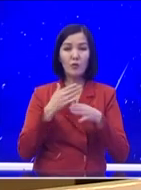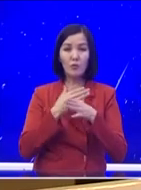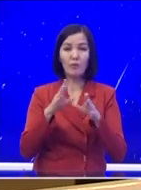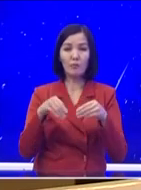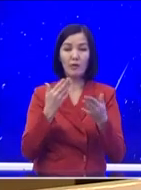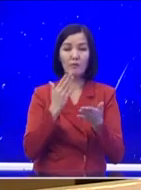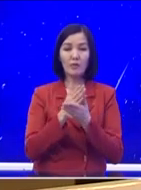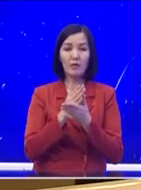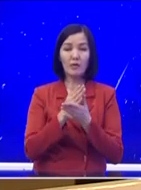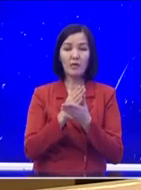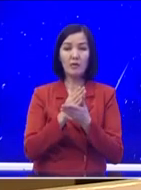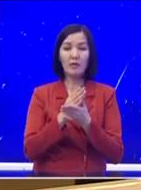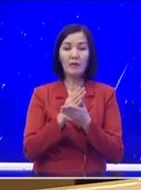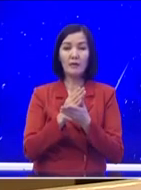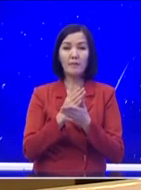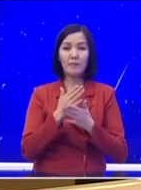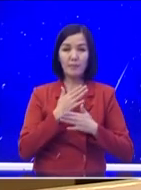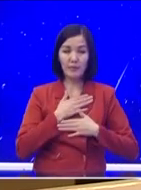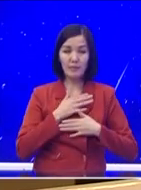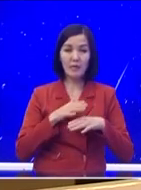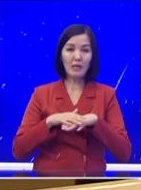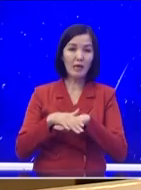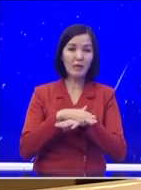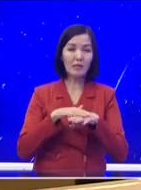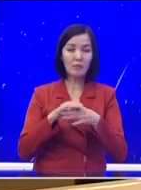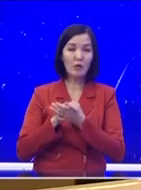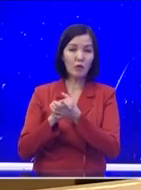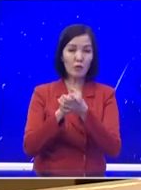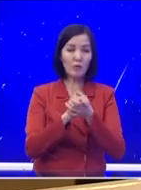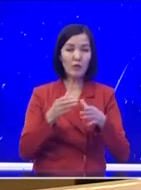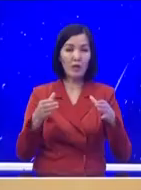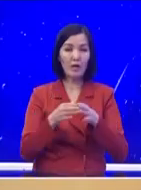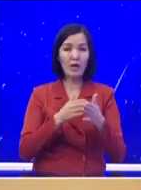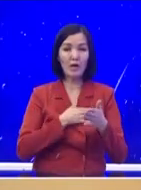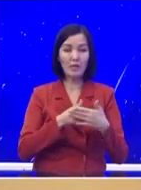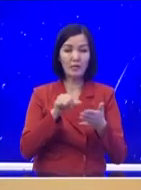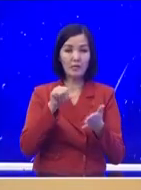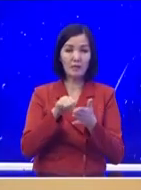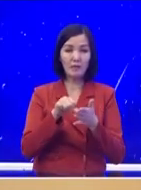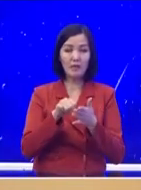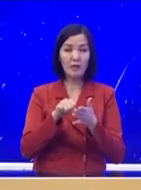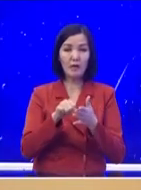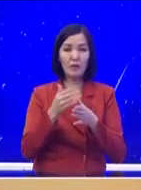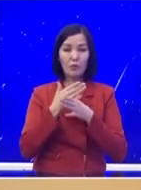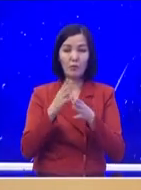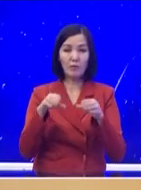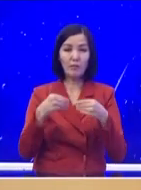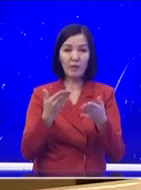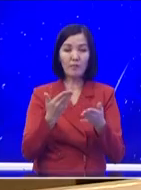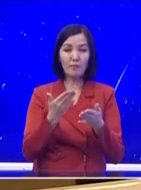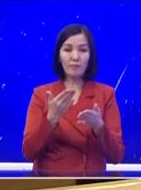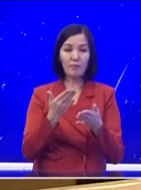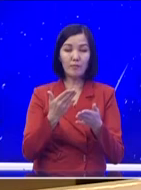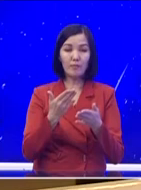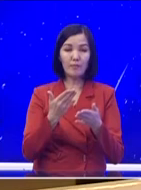жатыр. Мені соғанда бізде шетте қалмай бүгінгі қуанышты күні қуанышқа қуаныш қосылсын деп. Бұл